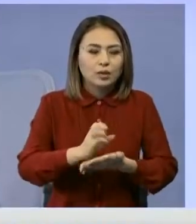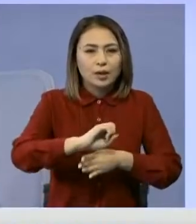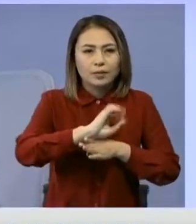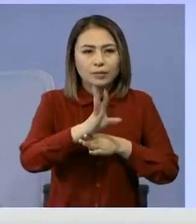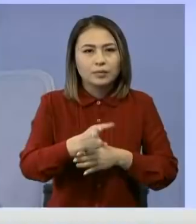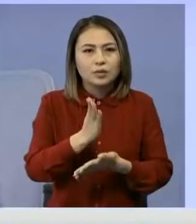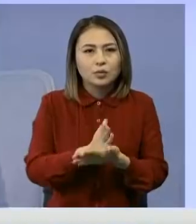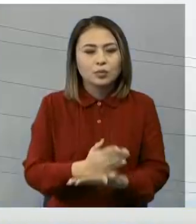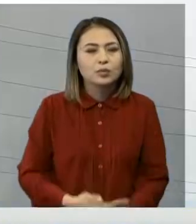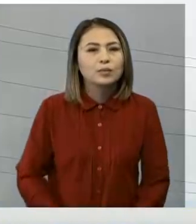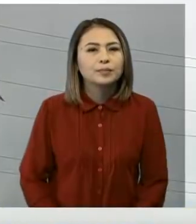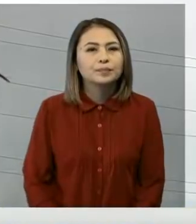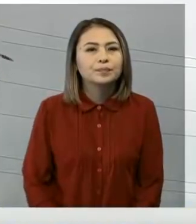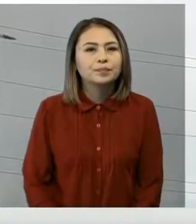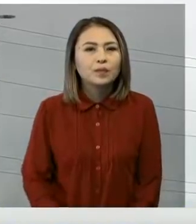үшін.